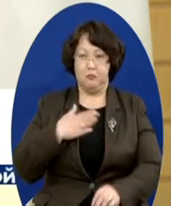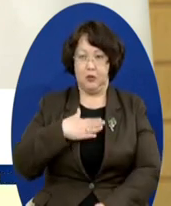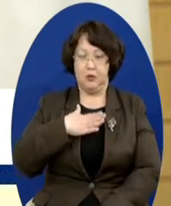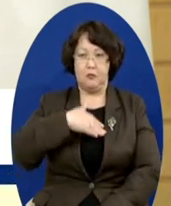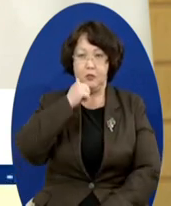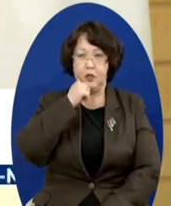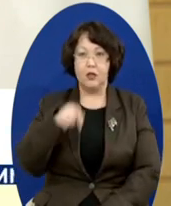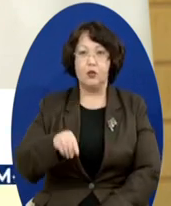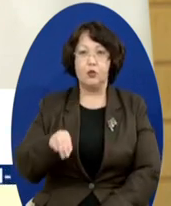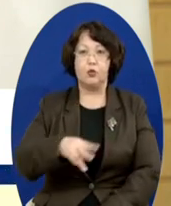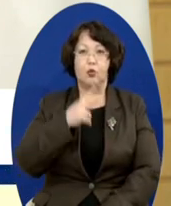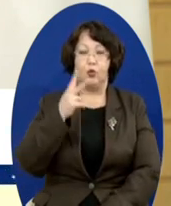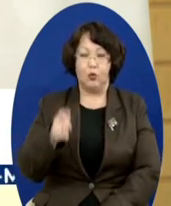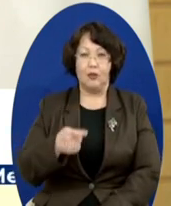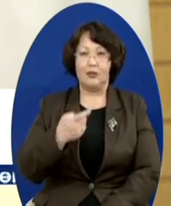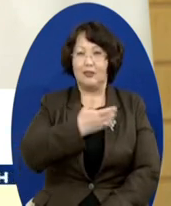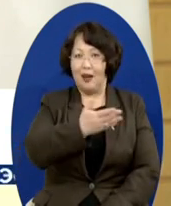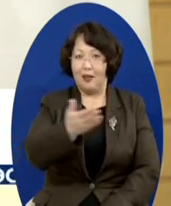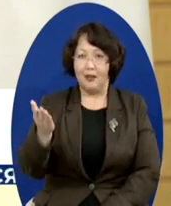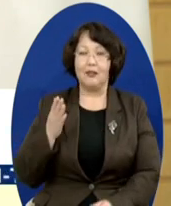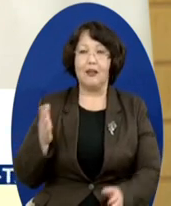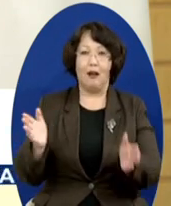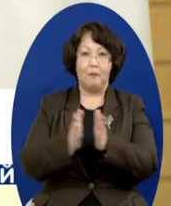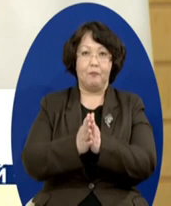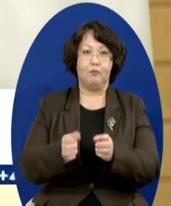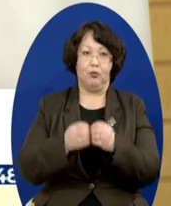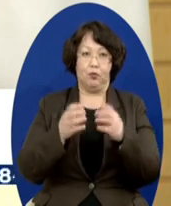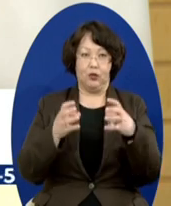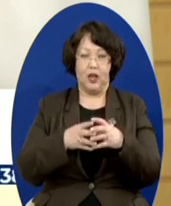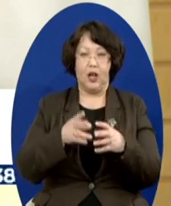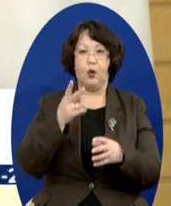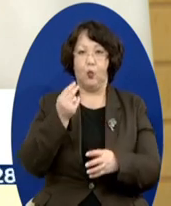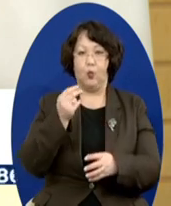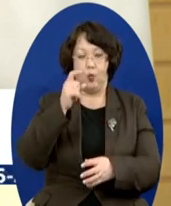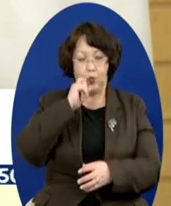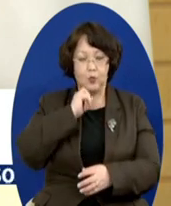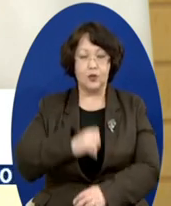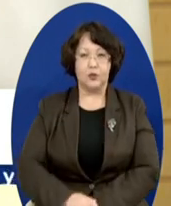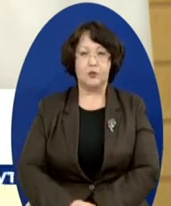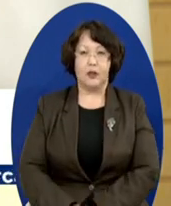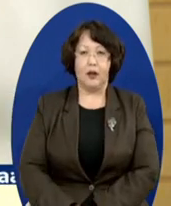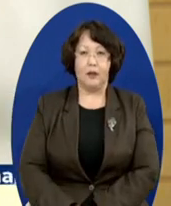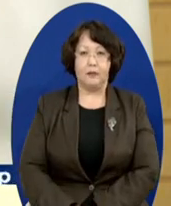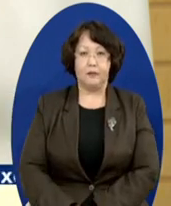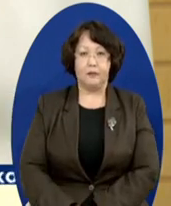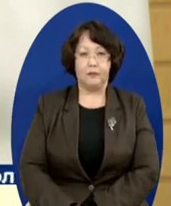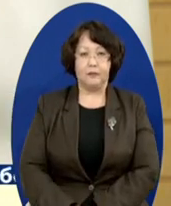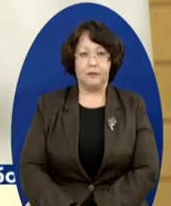Миний бие энэхүү түүхийг та бүхэнтэй хамтдаа бүтээх чин хүсэлтэй байна.